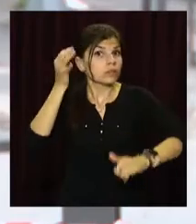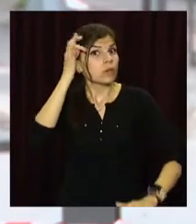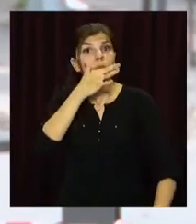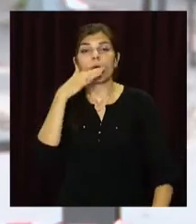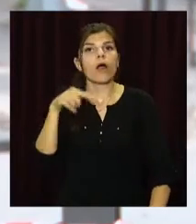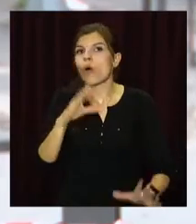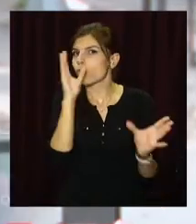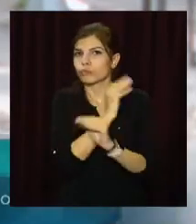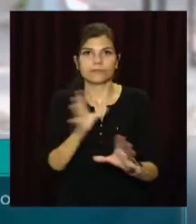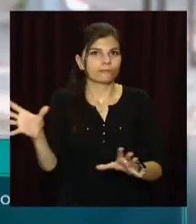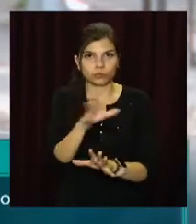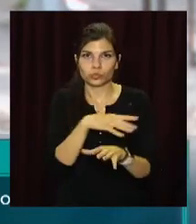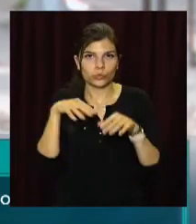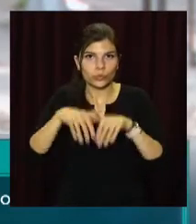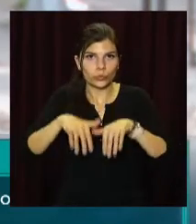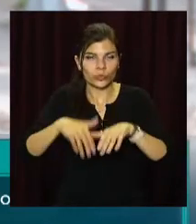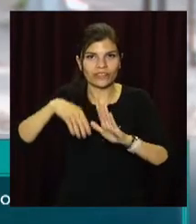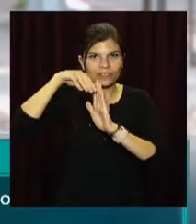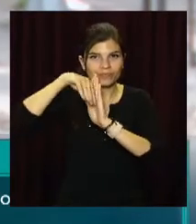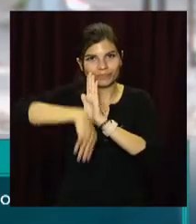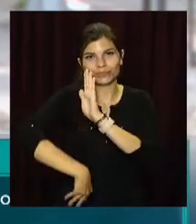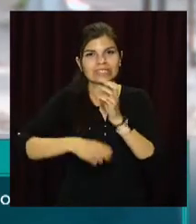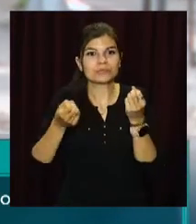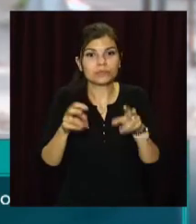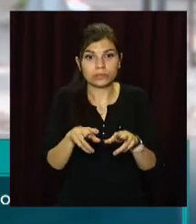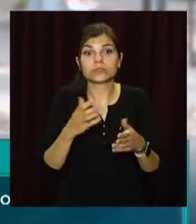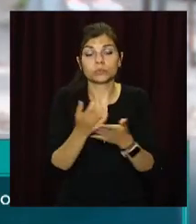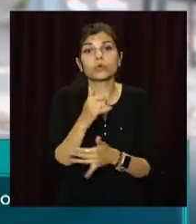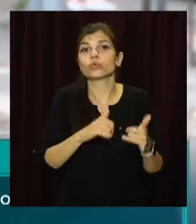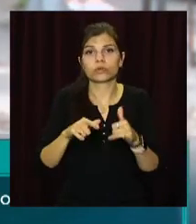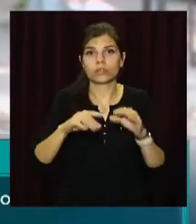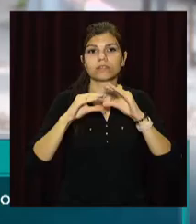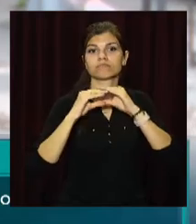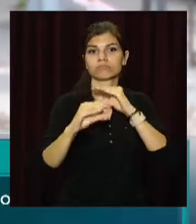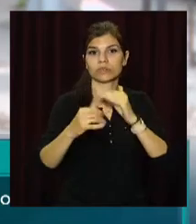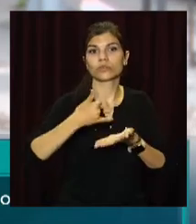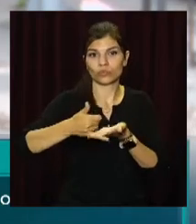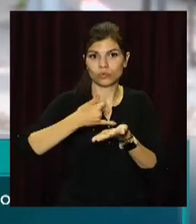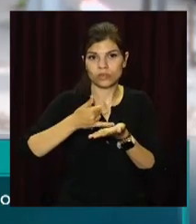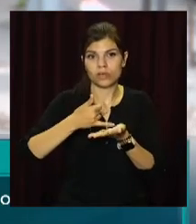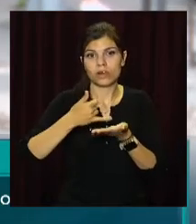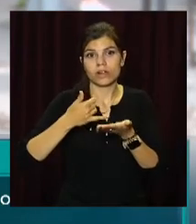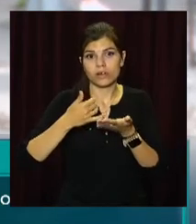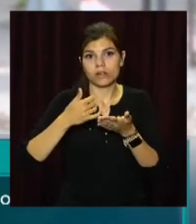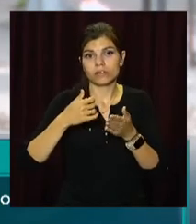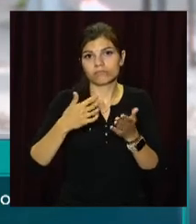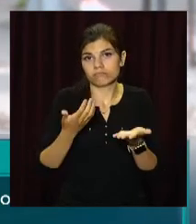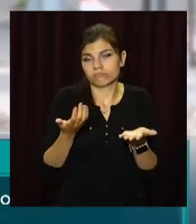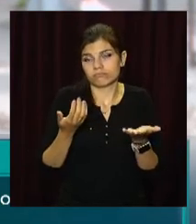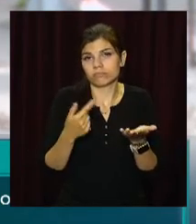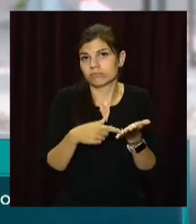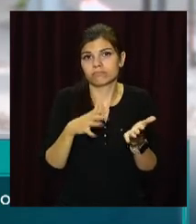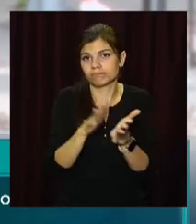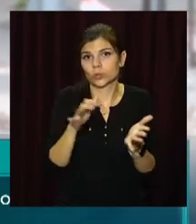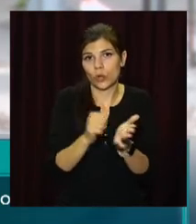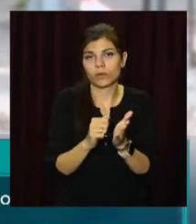Будет проверено вот, ущельнение подушки дорожного покрытия, ошлаковано, и